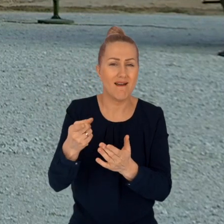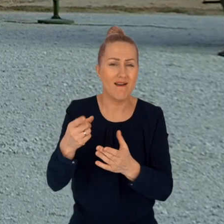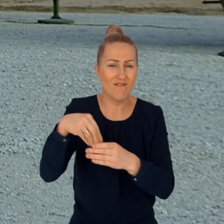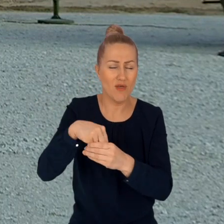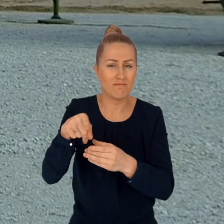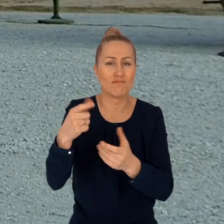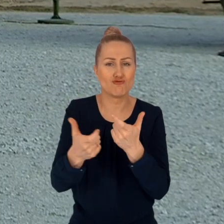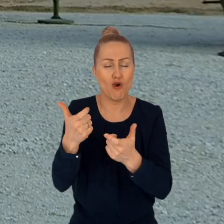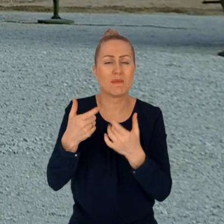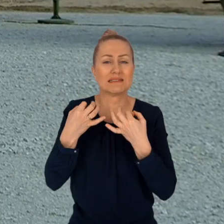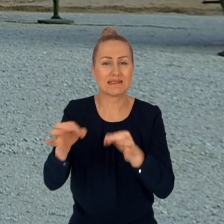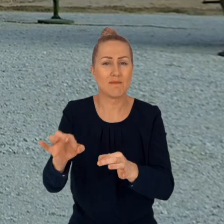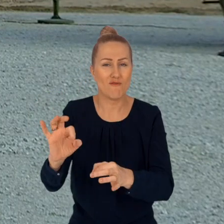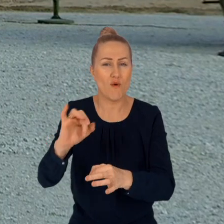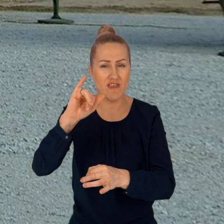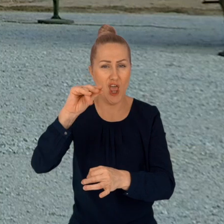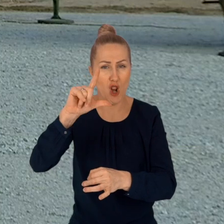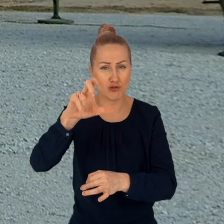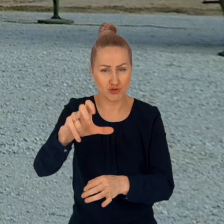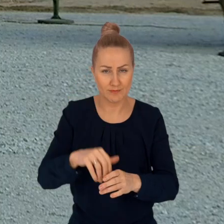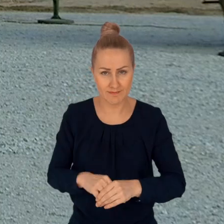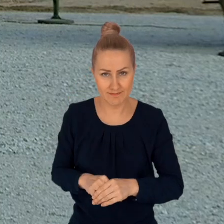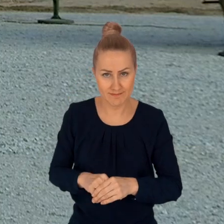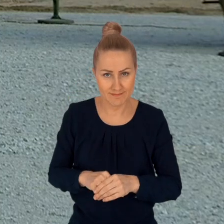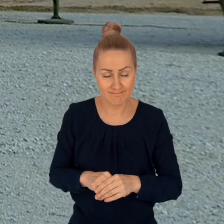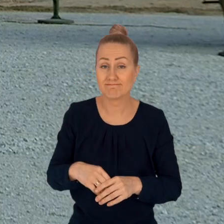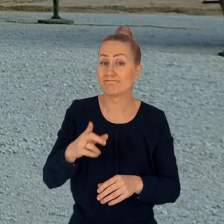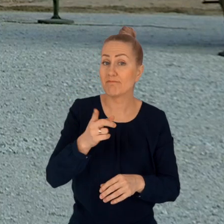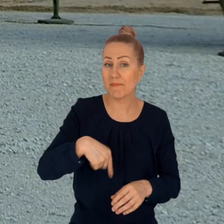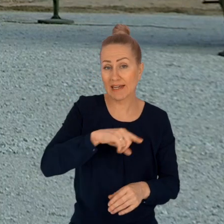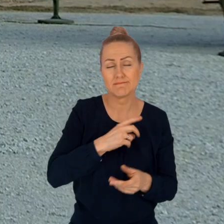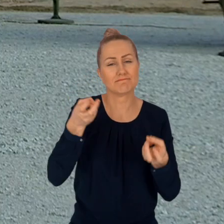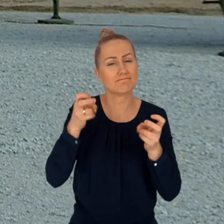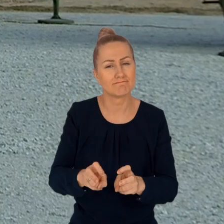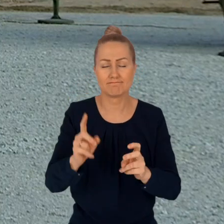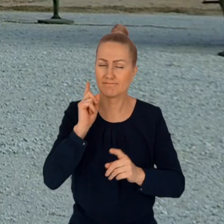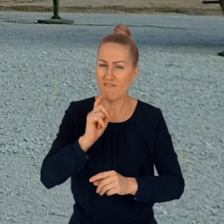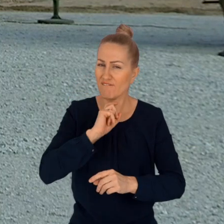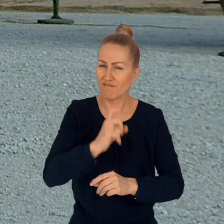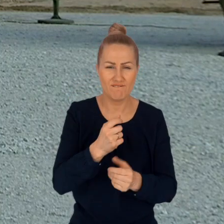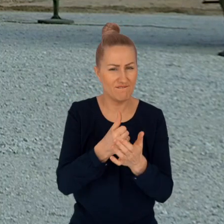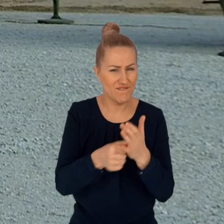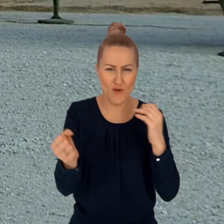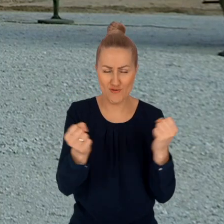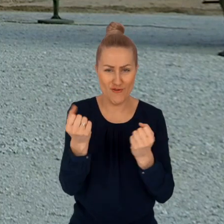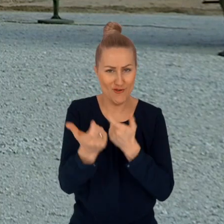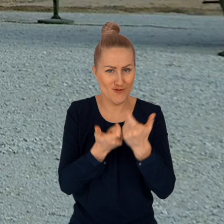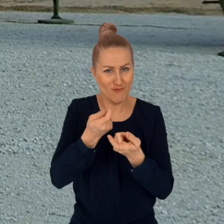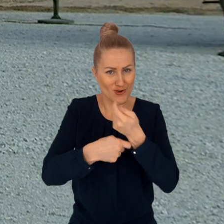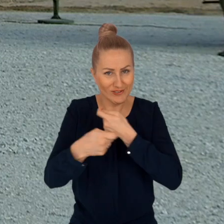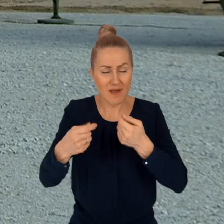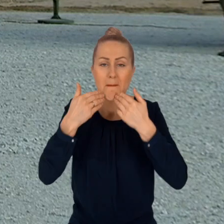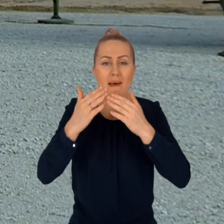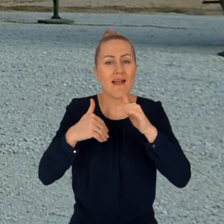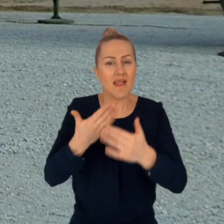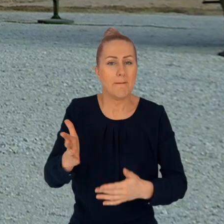ciężarówki Jelcza. A więc stworzyliśmy unikalne rozwiązanie zapewniające